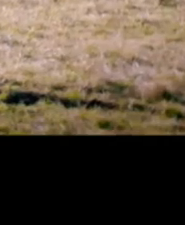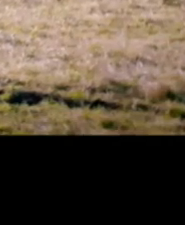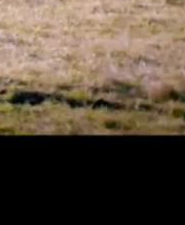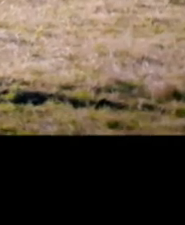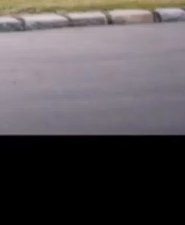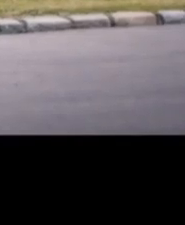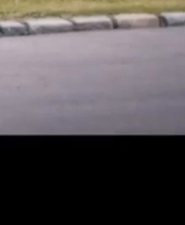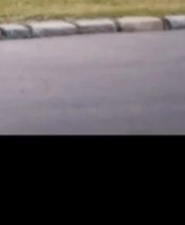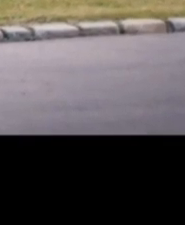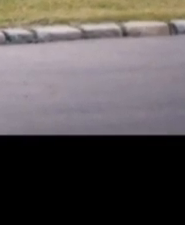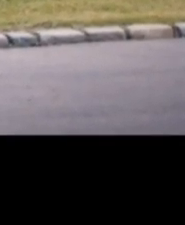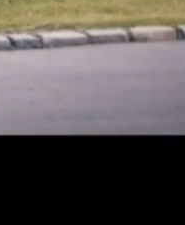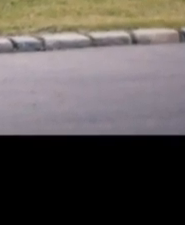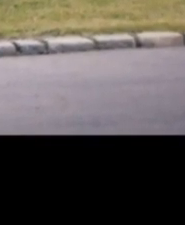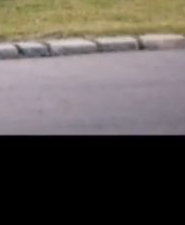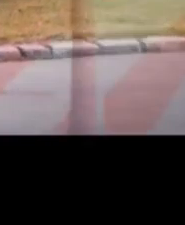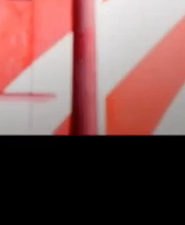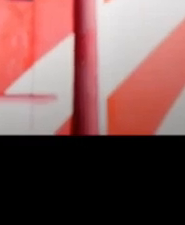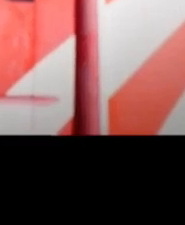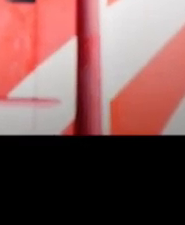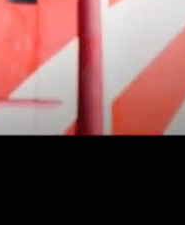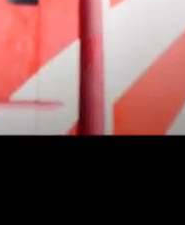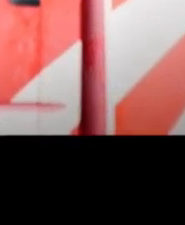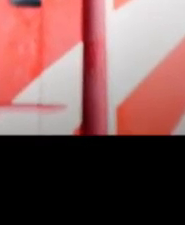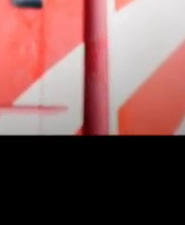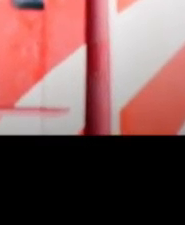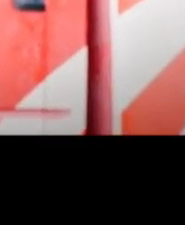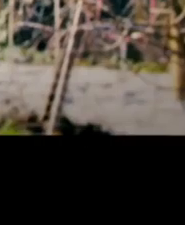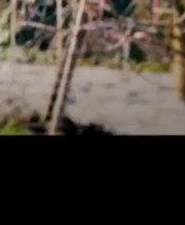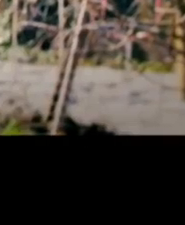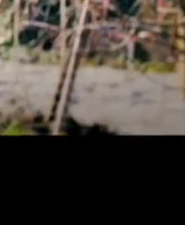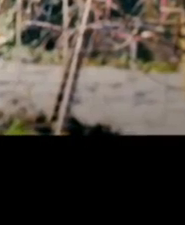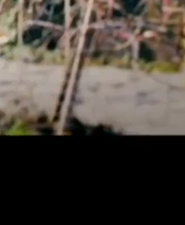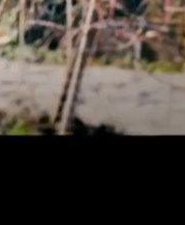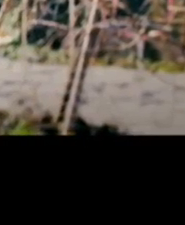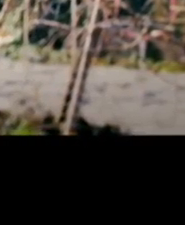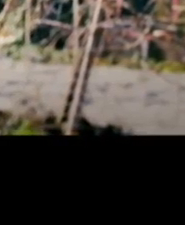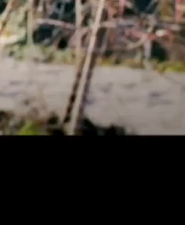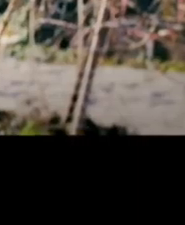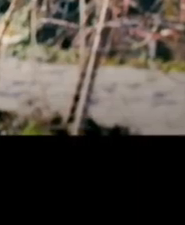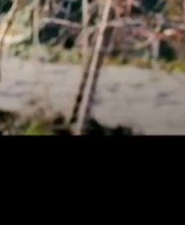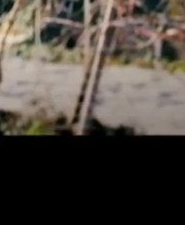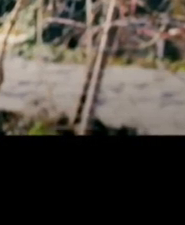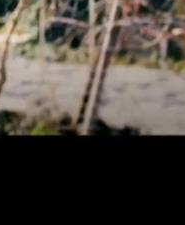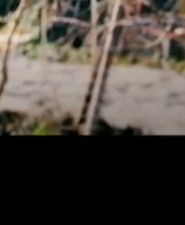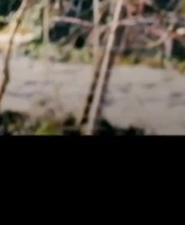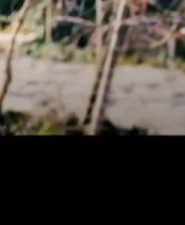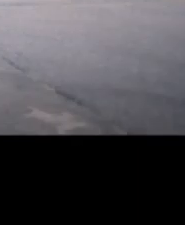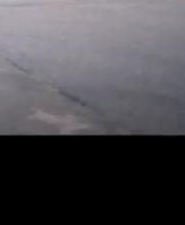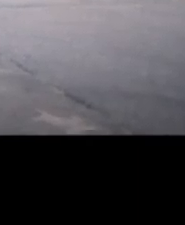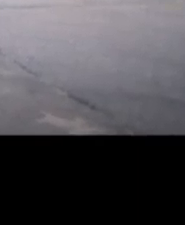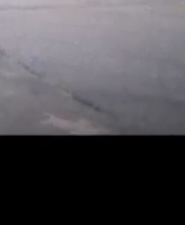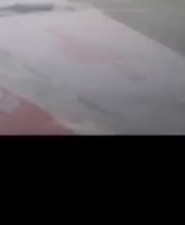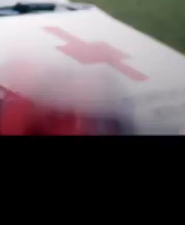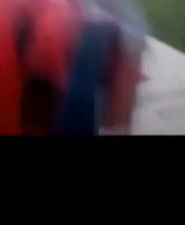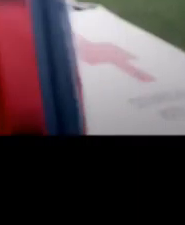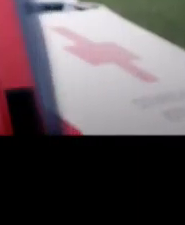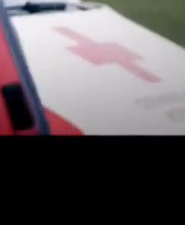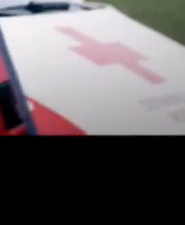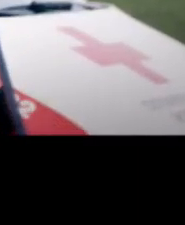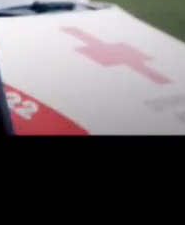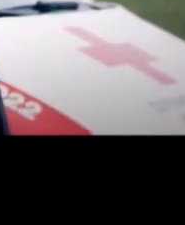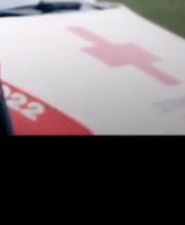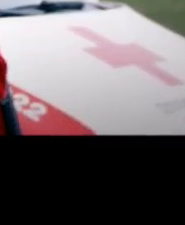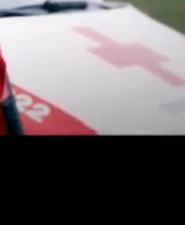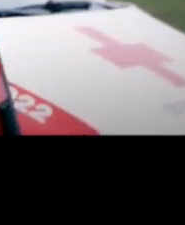Freunde. Wir sind die wahren Helden. Wir sind der ganze Stolz. Wir sind die